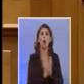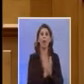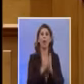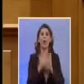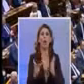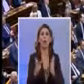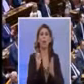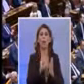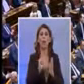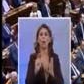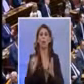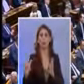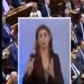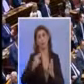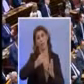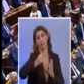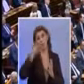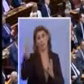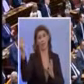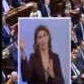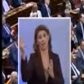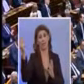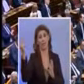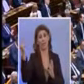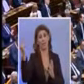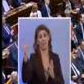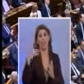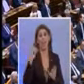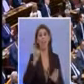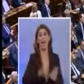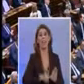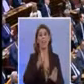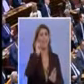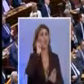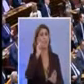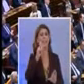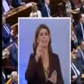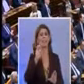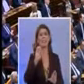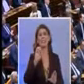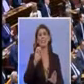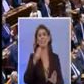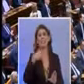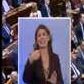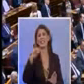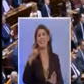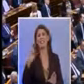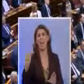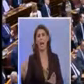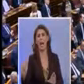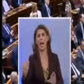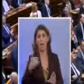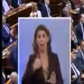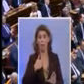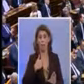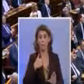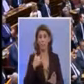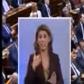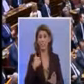εκατομμύρια η περιβόητη ή η διαβόητη εταιρεία του Τζέα και πήρε όλο το φάσμα. Και εμείς